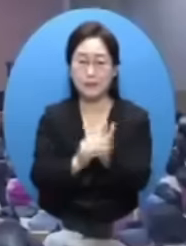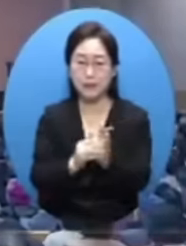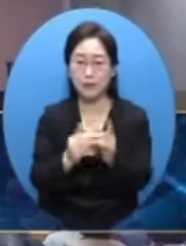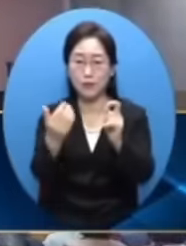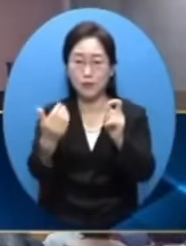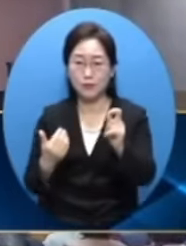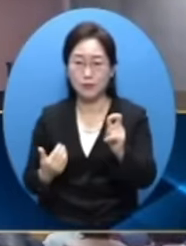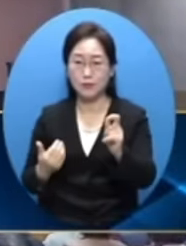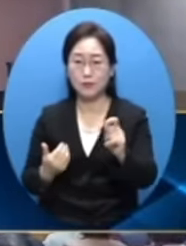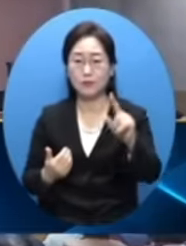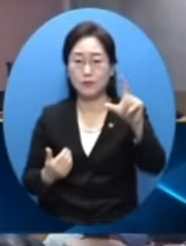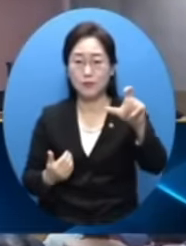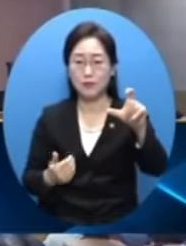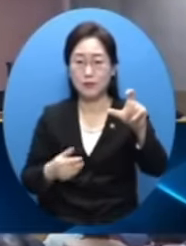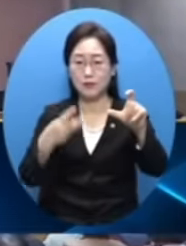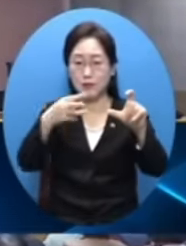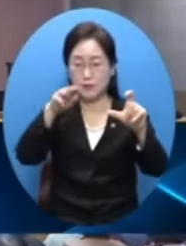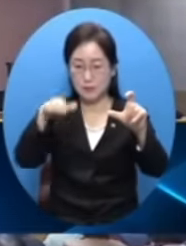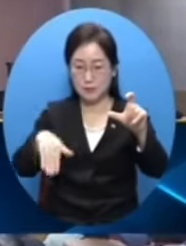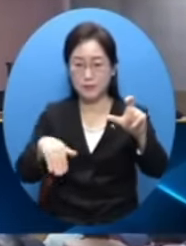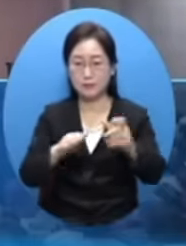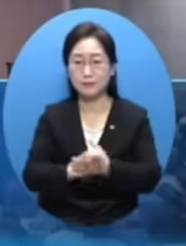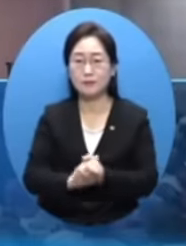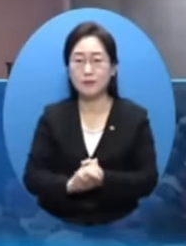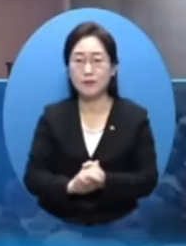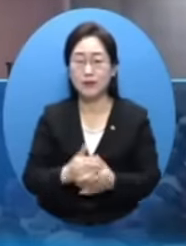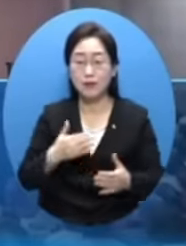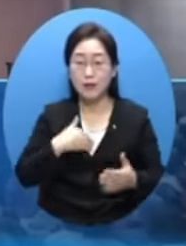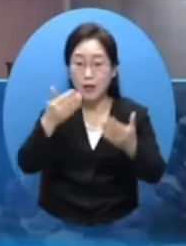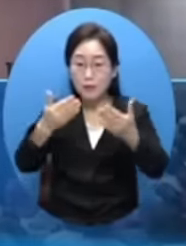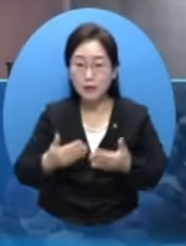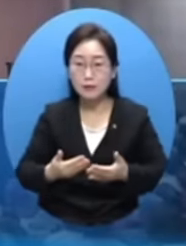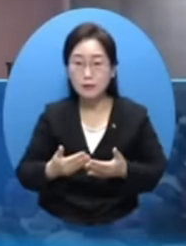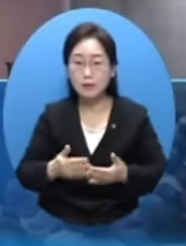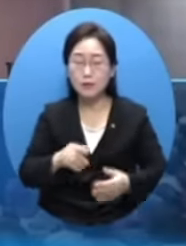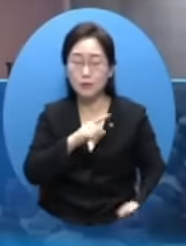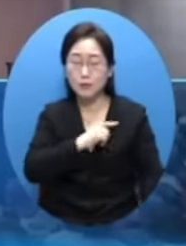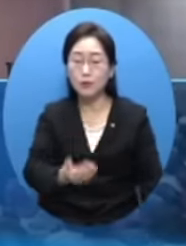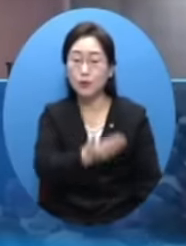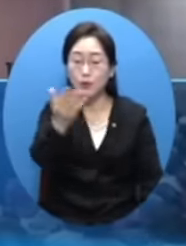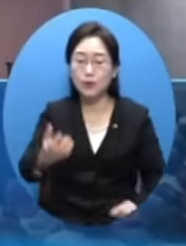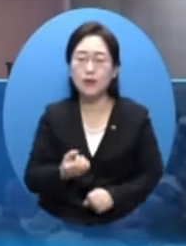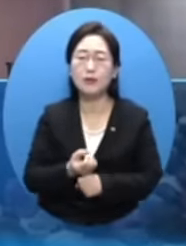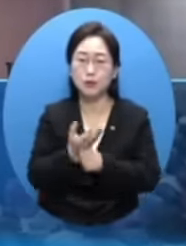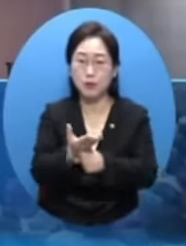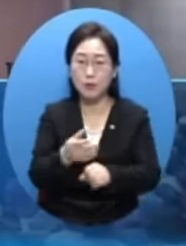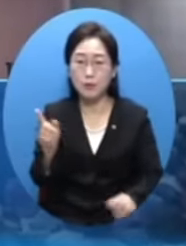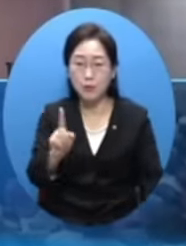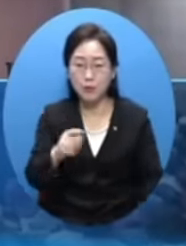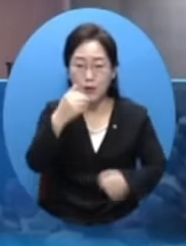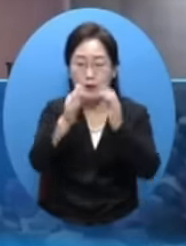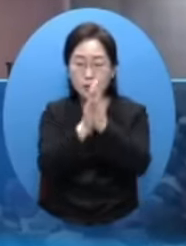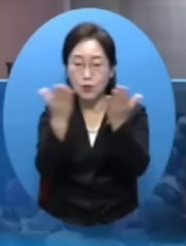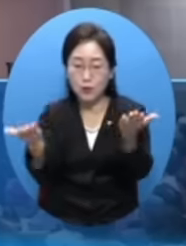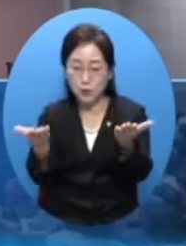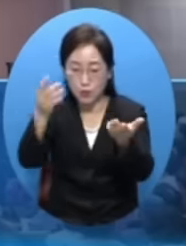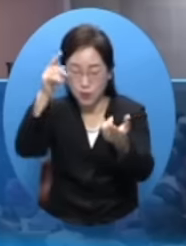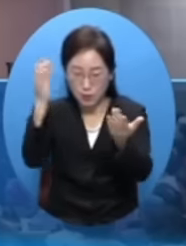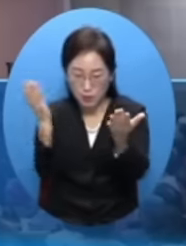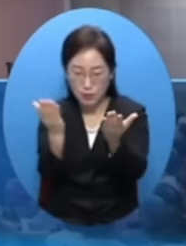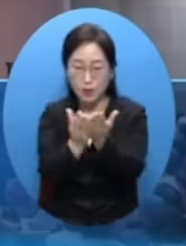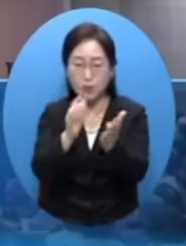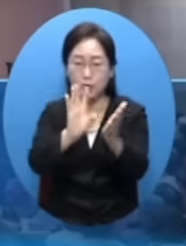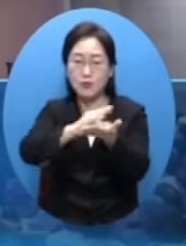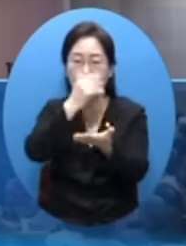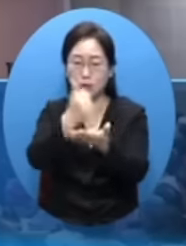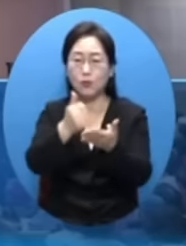고린도전서 15장 3절 4절은 말씀합니다. 내가 받은 것을 먼저 너에게 전하였느니 이는 성경대로